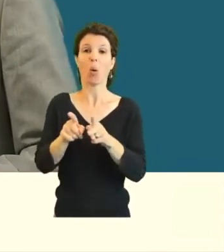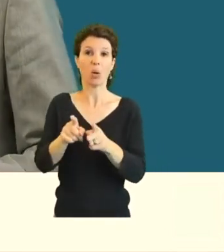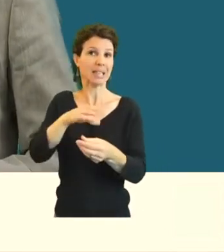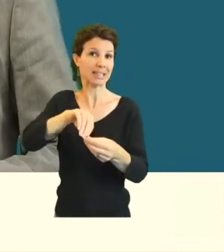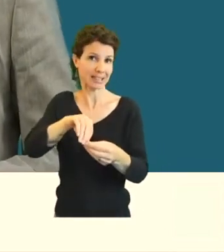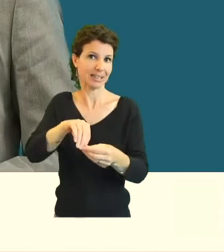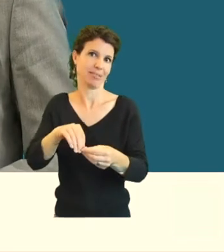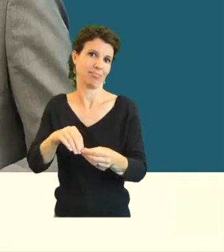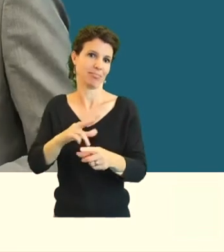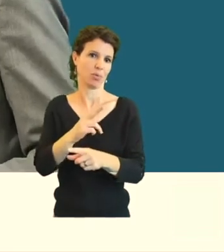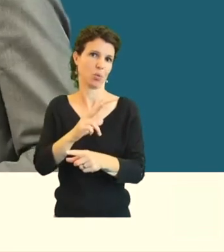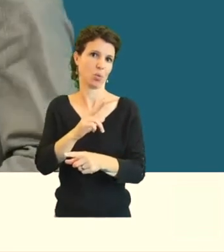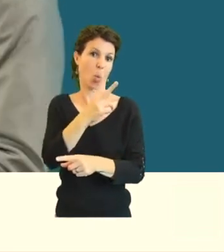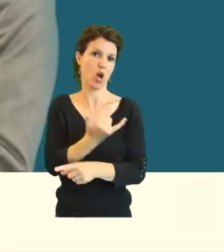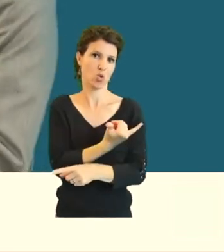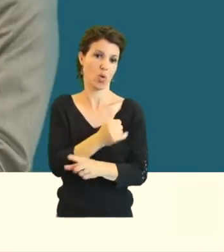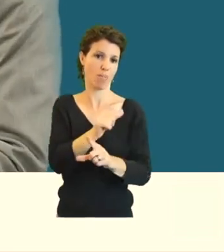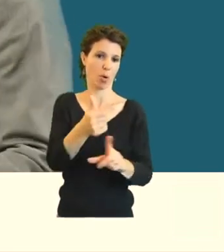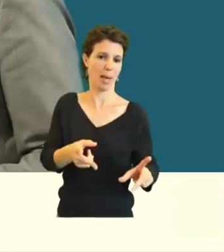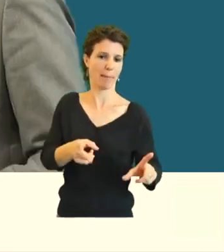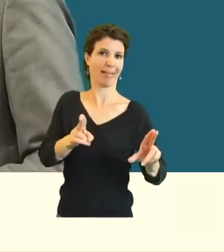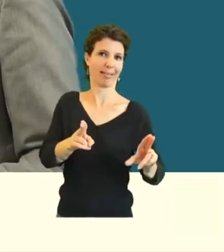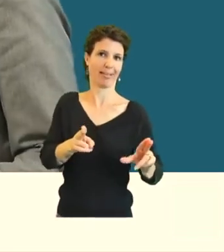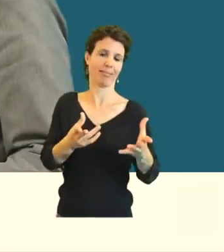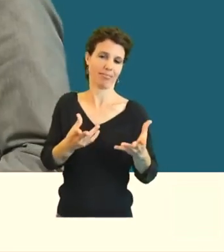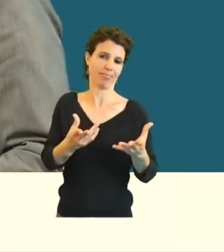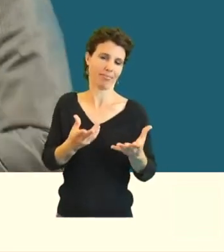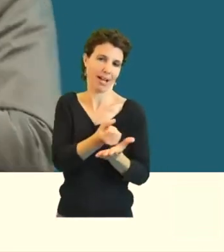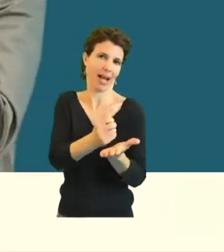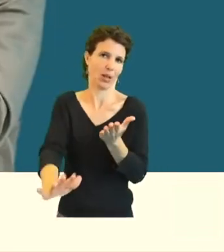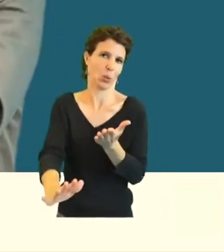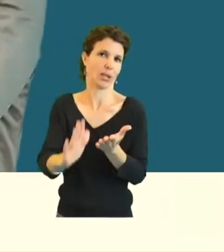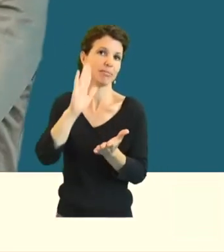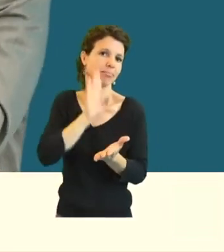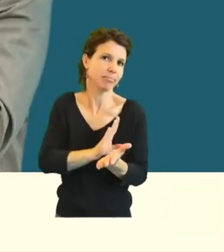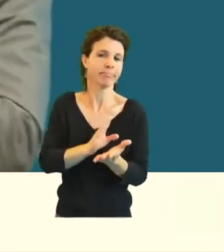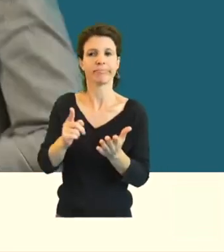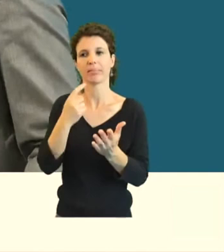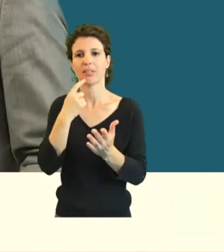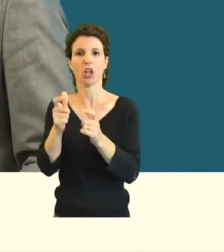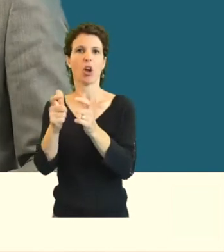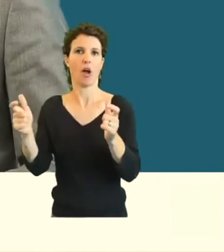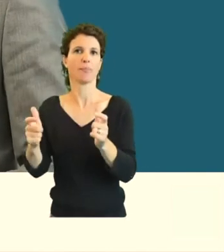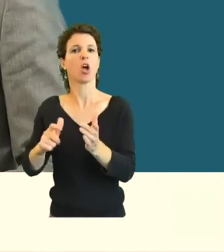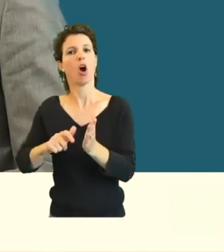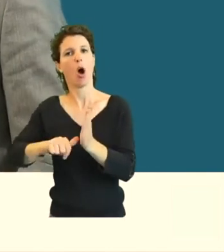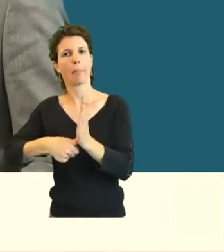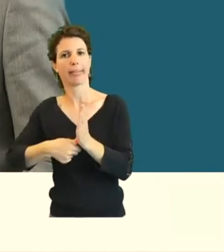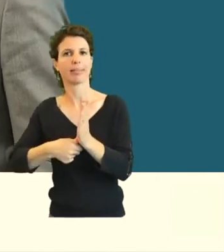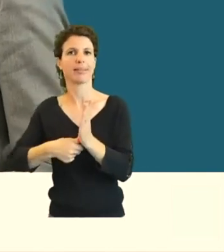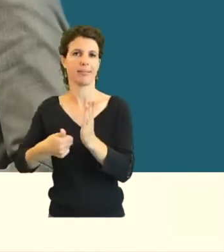les 3 premiers jours qui serviront donc à la société Empreinte Digitale de prendre à leur charge la